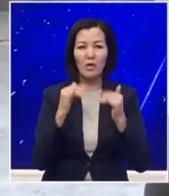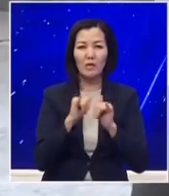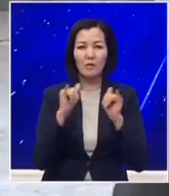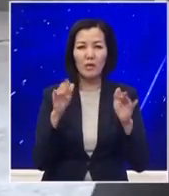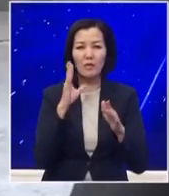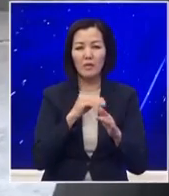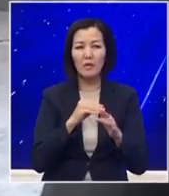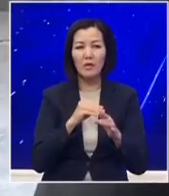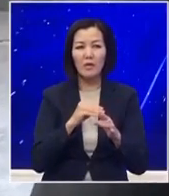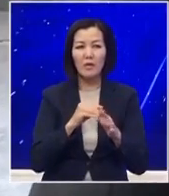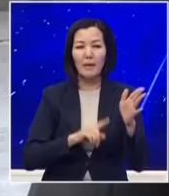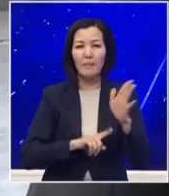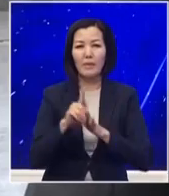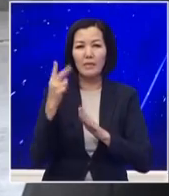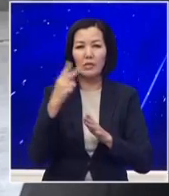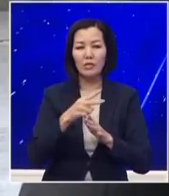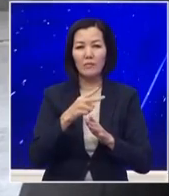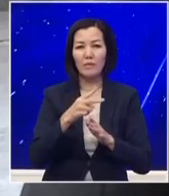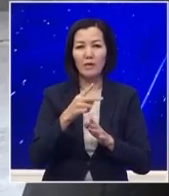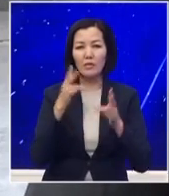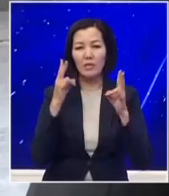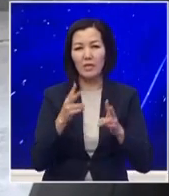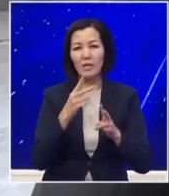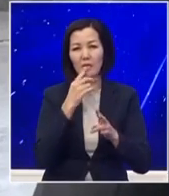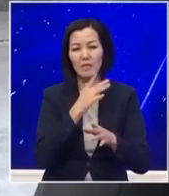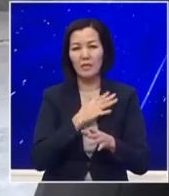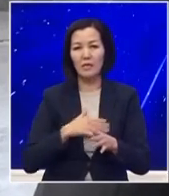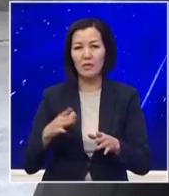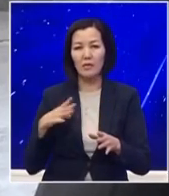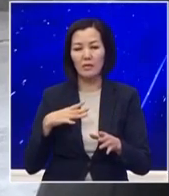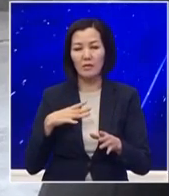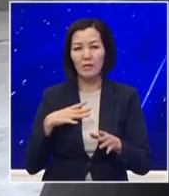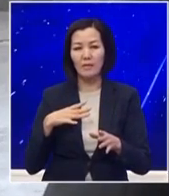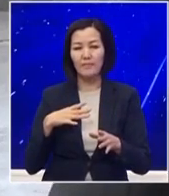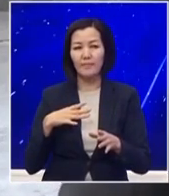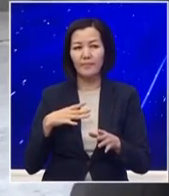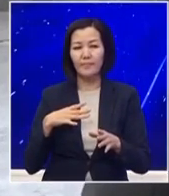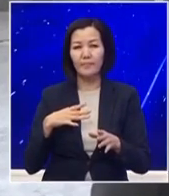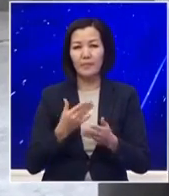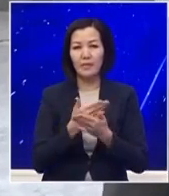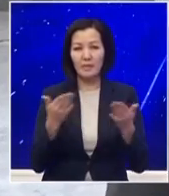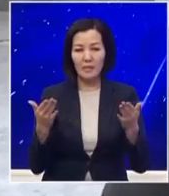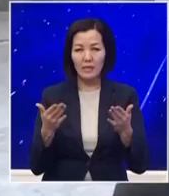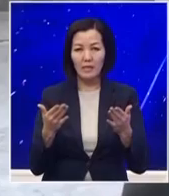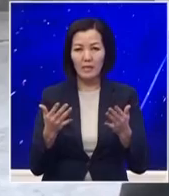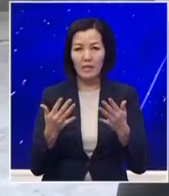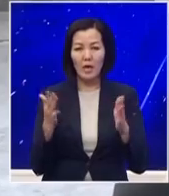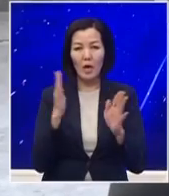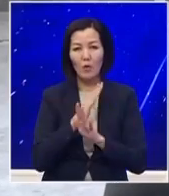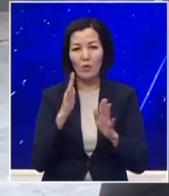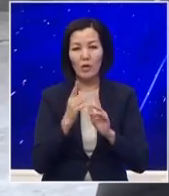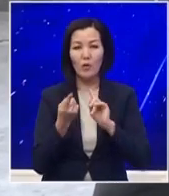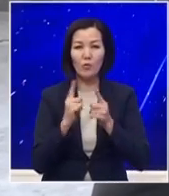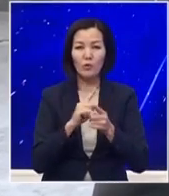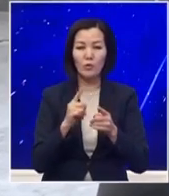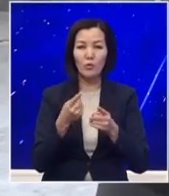Басынан 20-дан астам дене жарақатымен байланысты жол көлік оқиғалары орын алғанына байланысты сіздерден ауа райының күрт